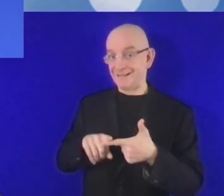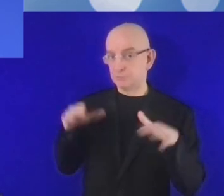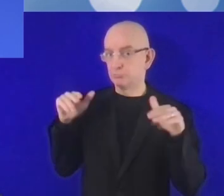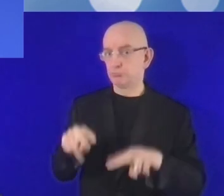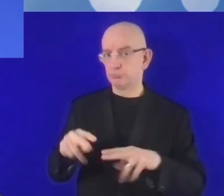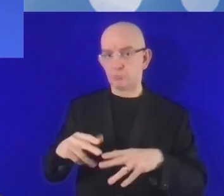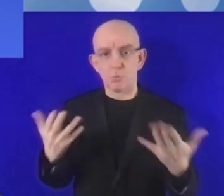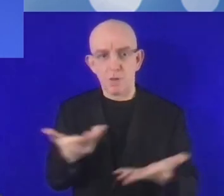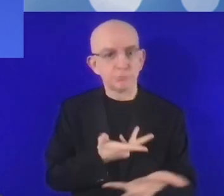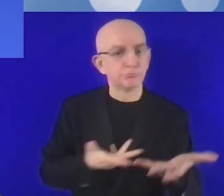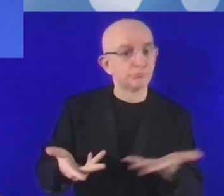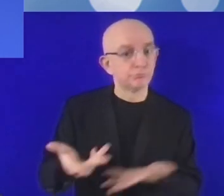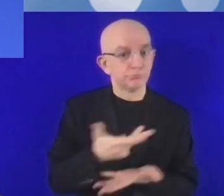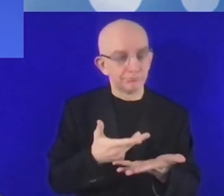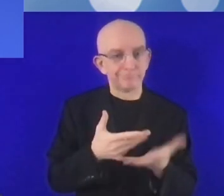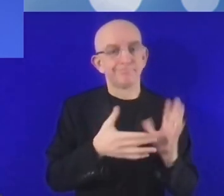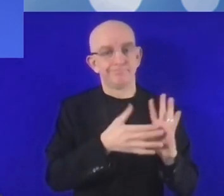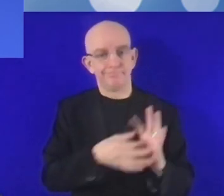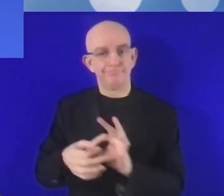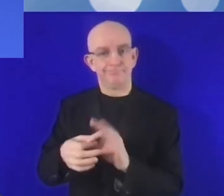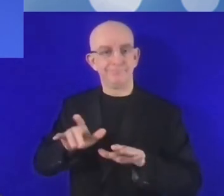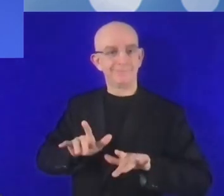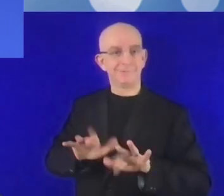务。现在